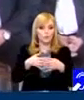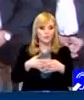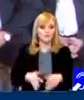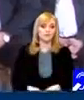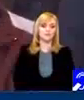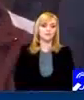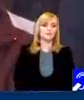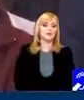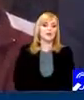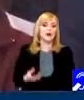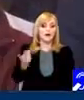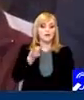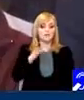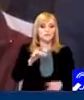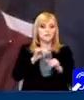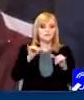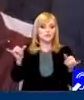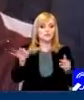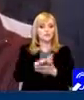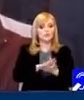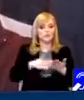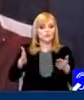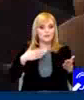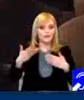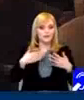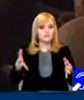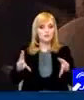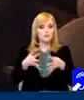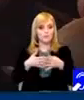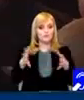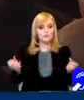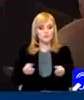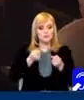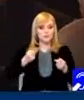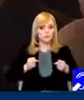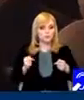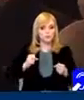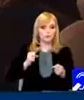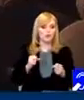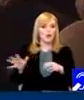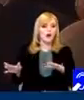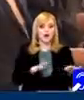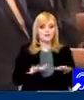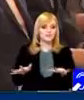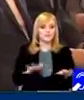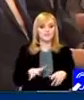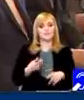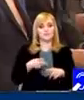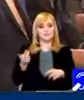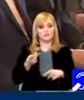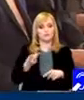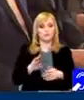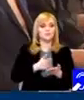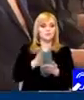mai multor proiecte. Părțile vor dezvolta și în continuare relațiile comune și vor sprijini desfășurarea activităților de promovare a proiectelor